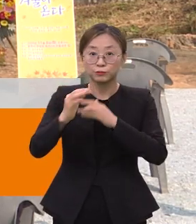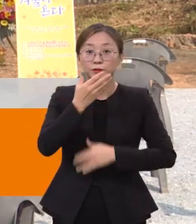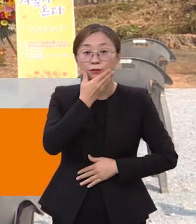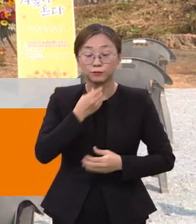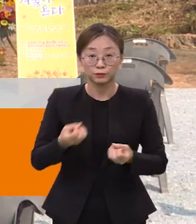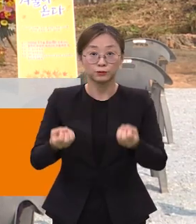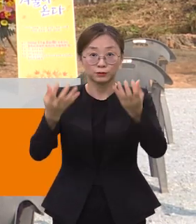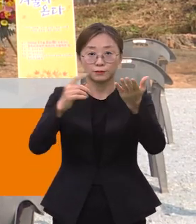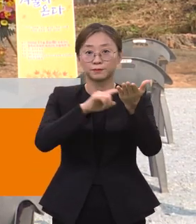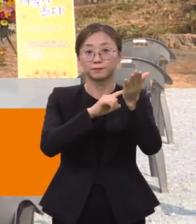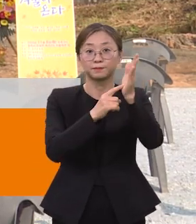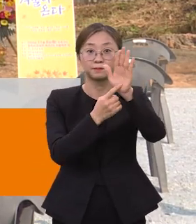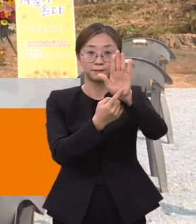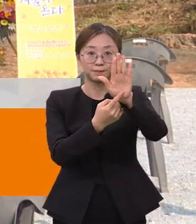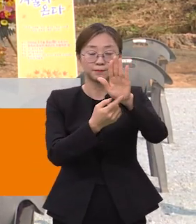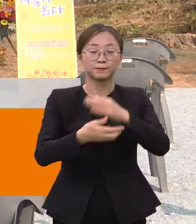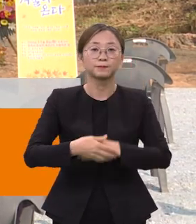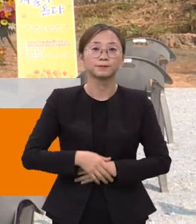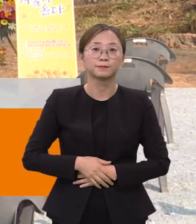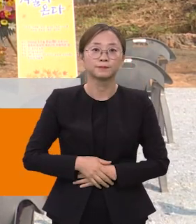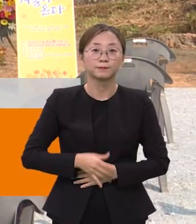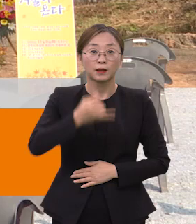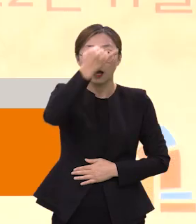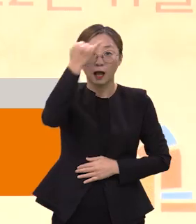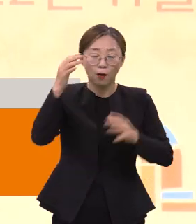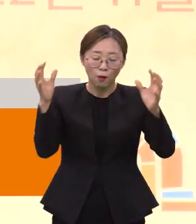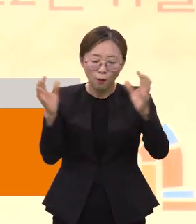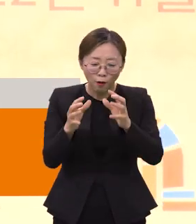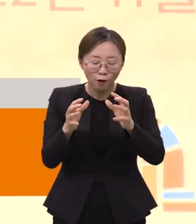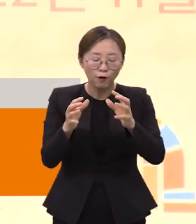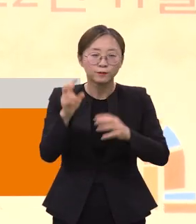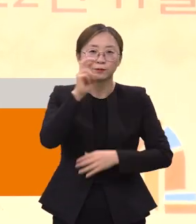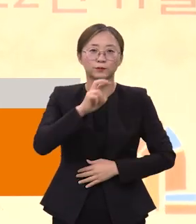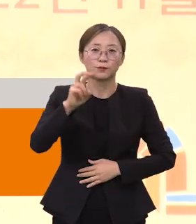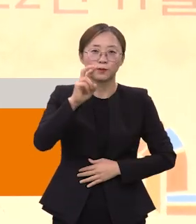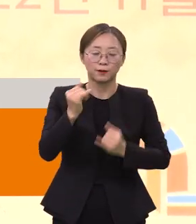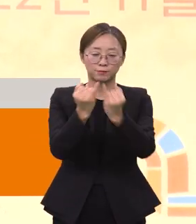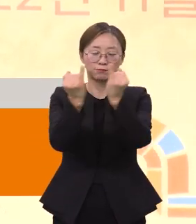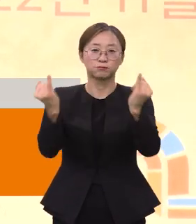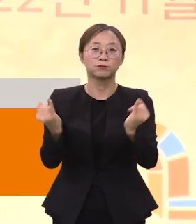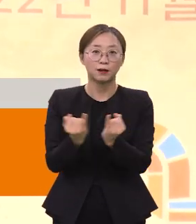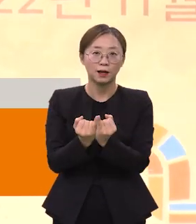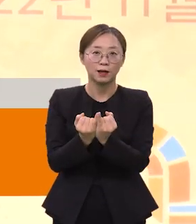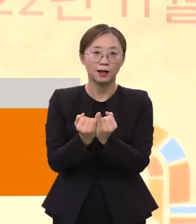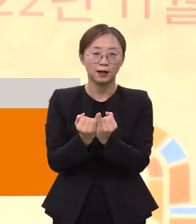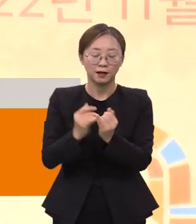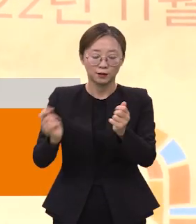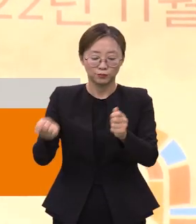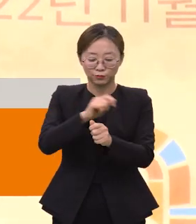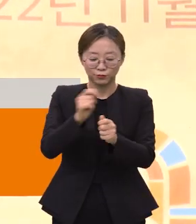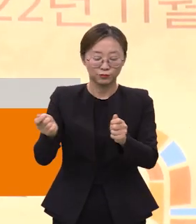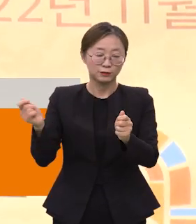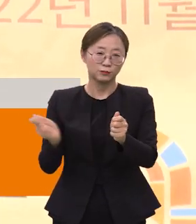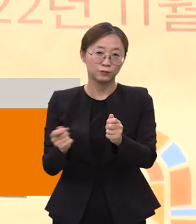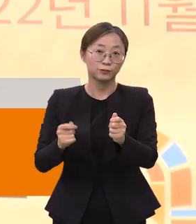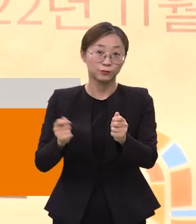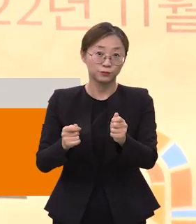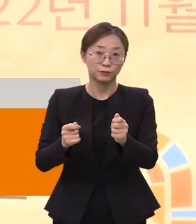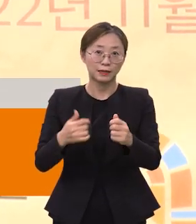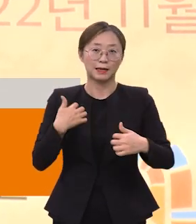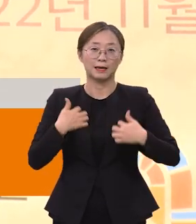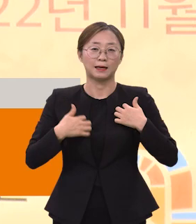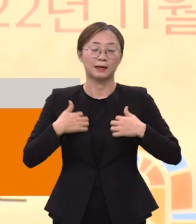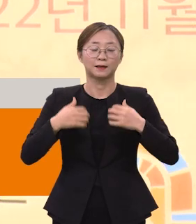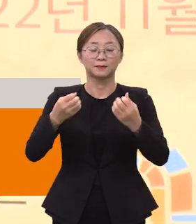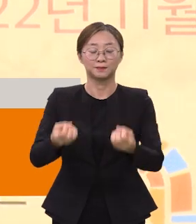등 다양한 축하 공연이 펼쳐졌습니다. 할머니 합창단과 부녀회 사물놀이로 목천리 떡매치기 축제는